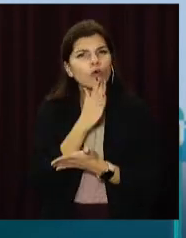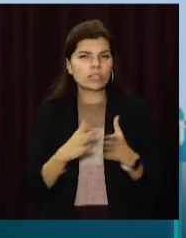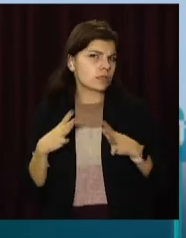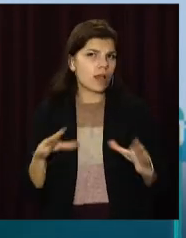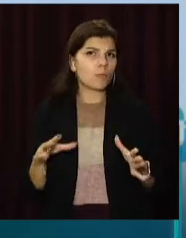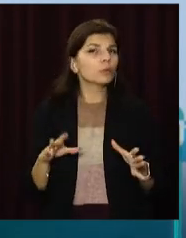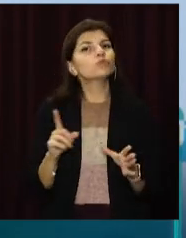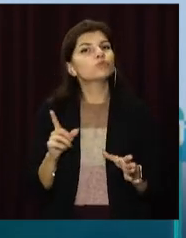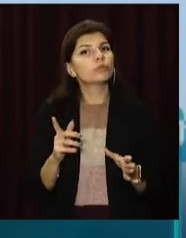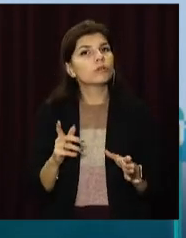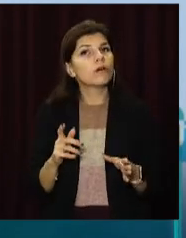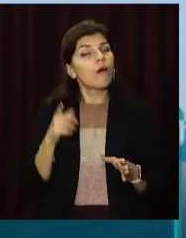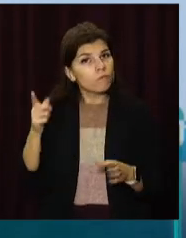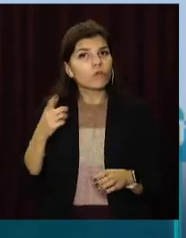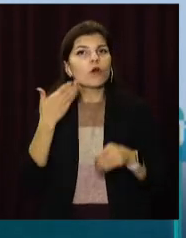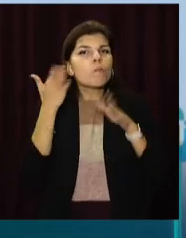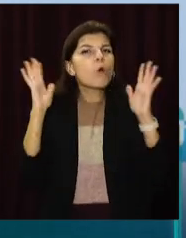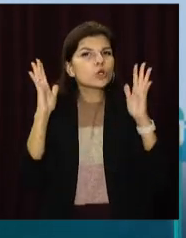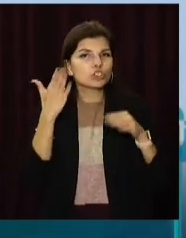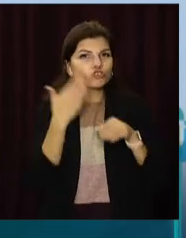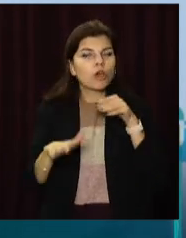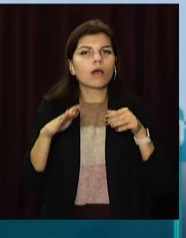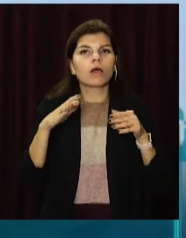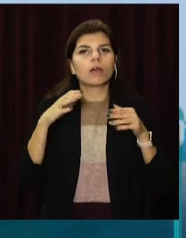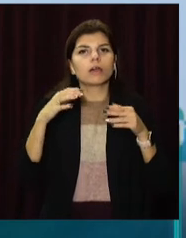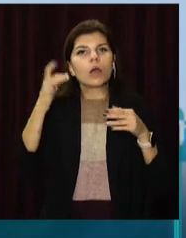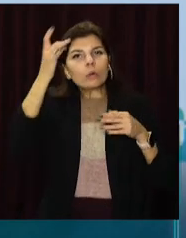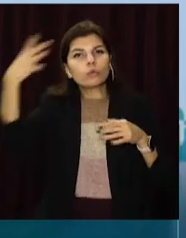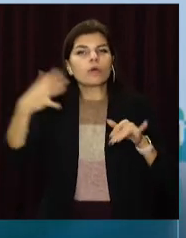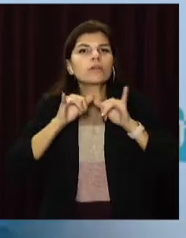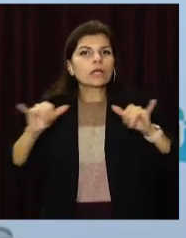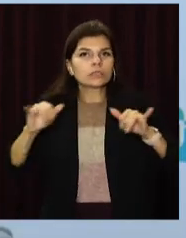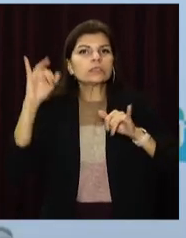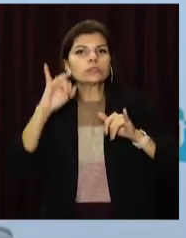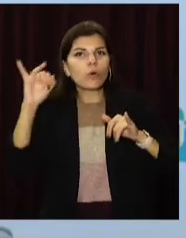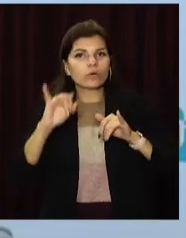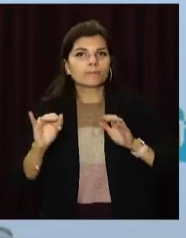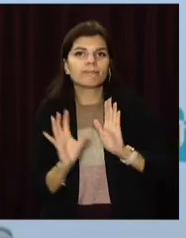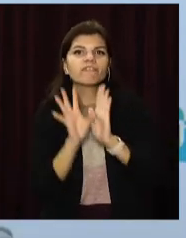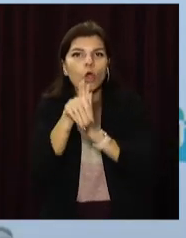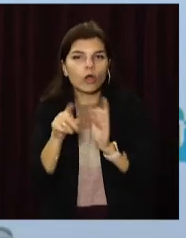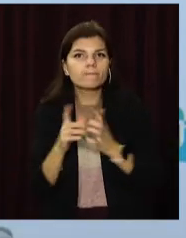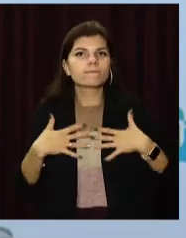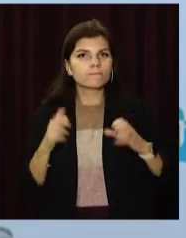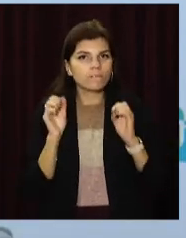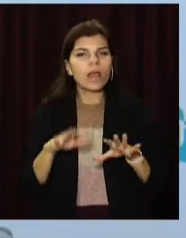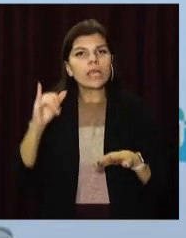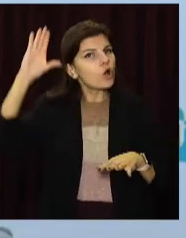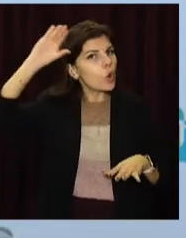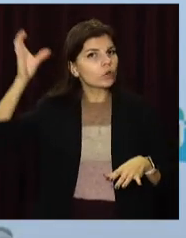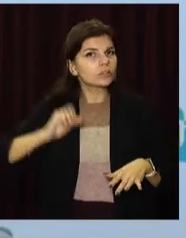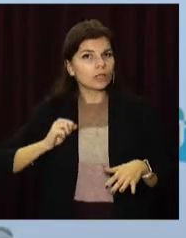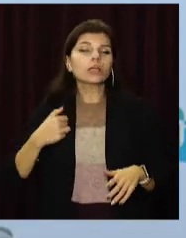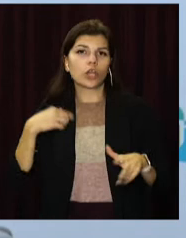вклав таку велику частку просвітництва української історії та козацтва.